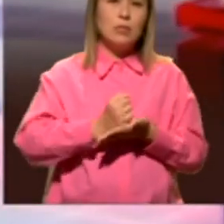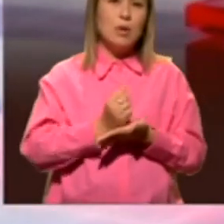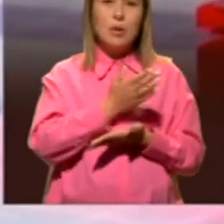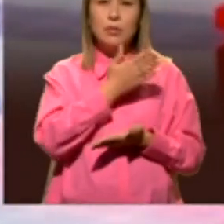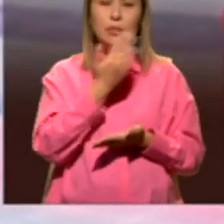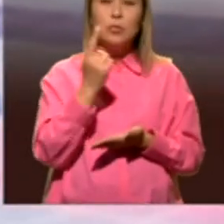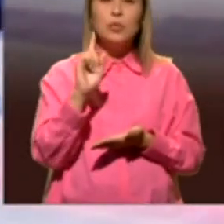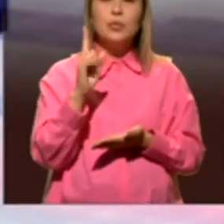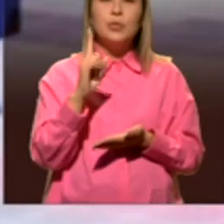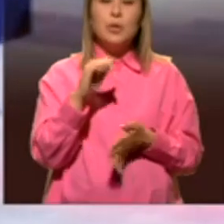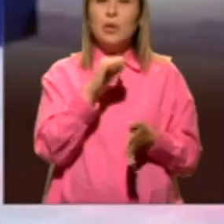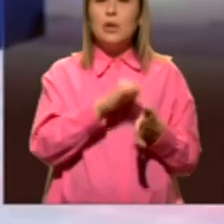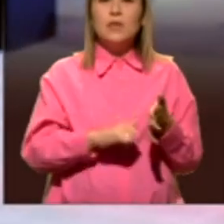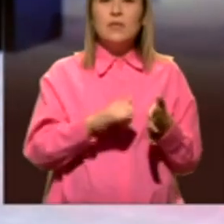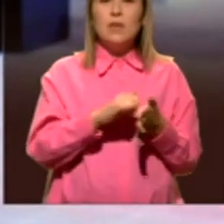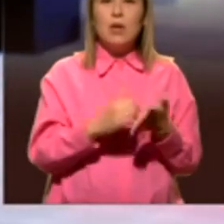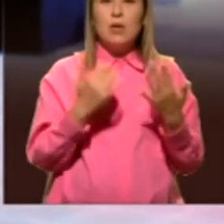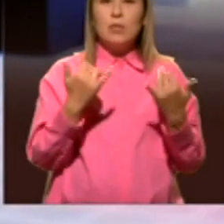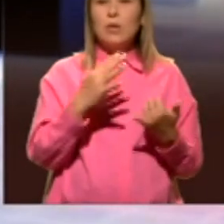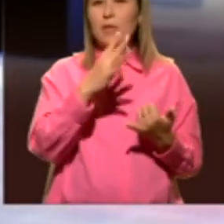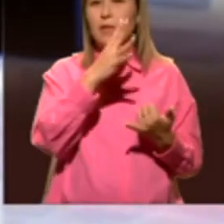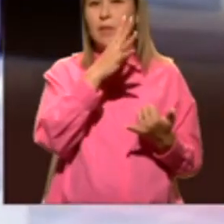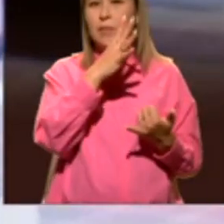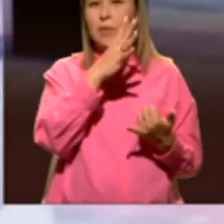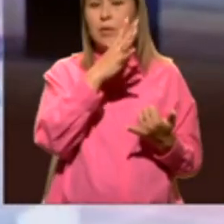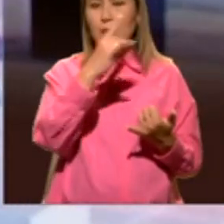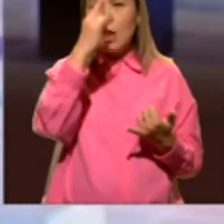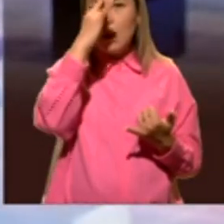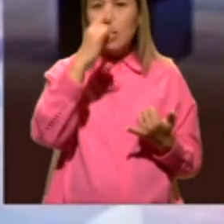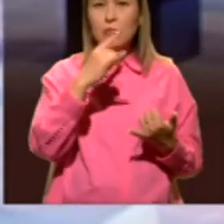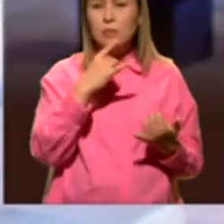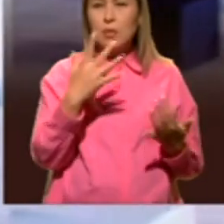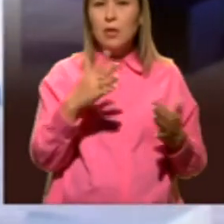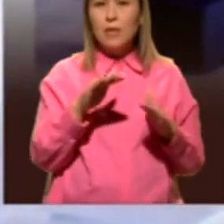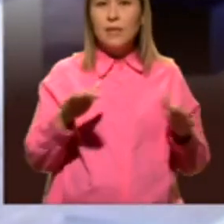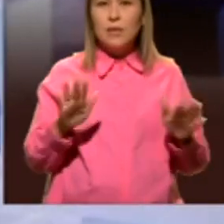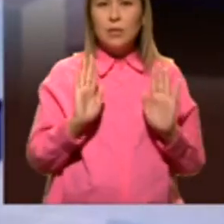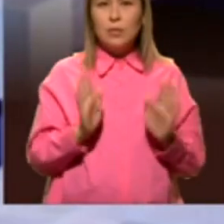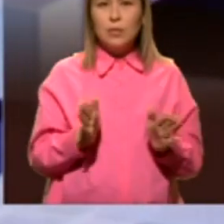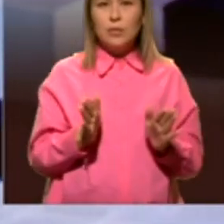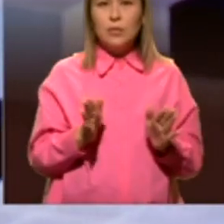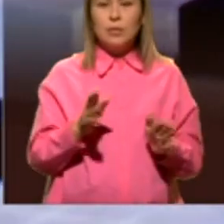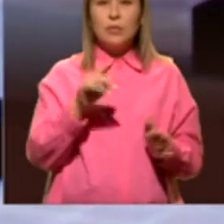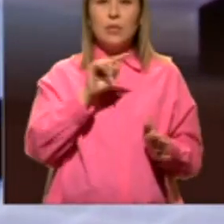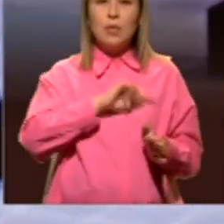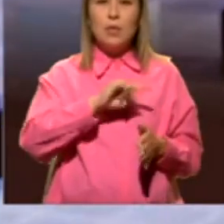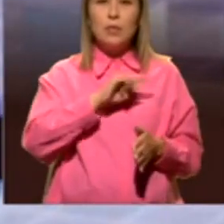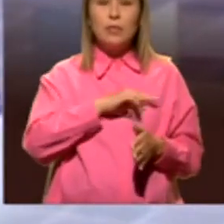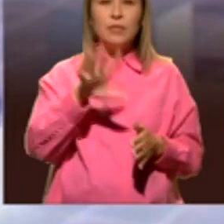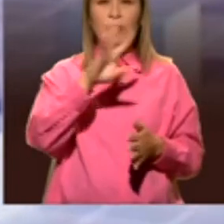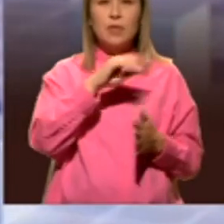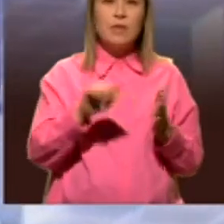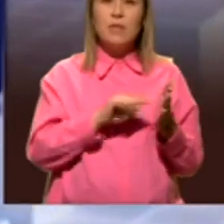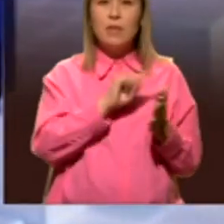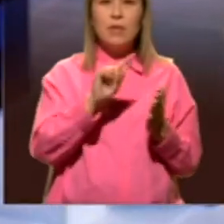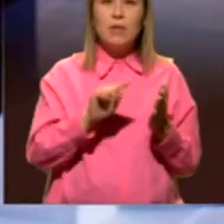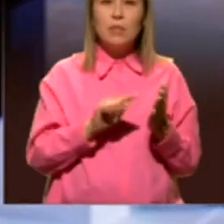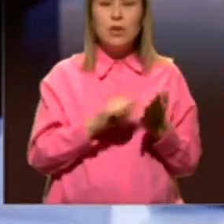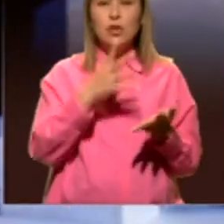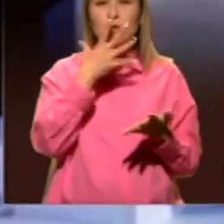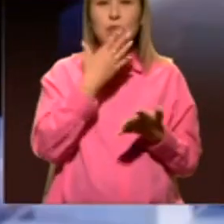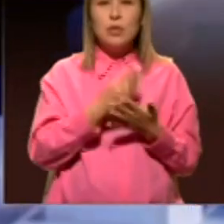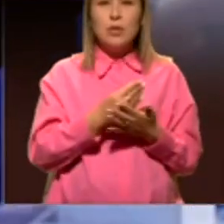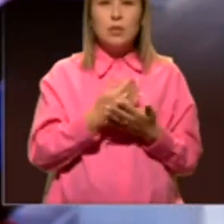апарады? Мұндай аласапыран кезінде Қазақстан қандай позиция ұстануы керек? Көпшілікті толғандырған, көпшілік